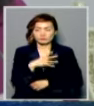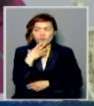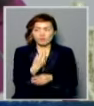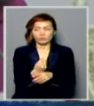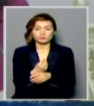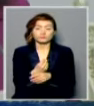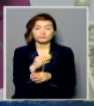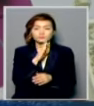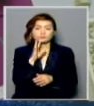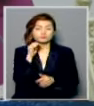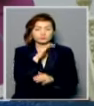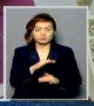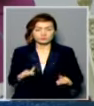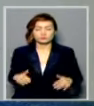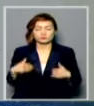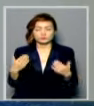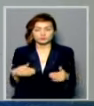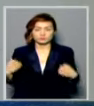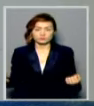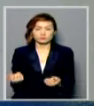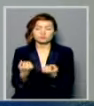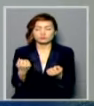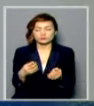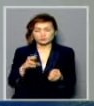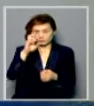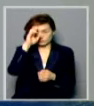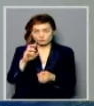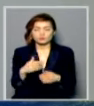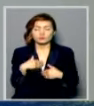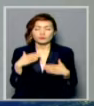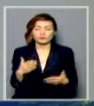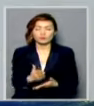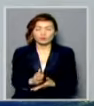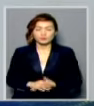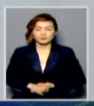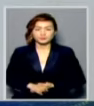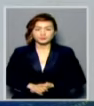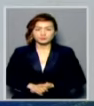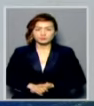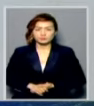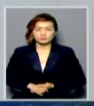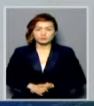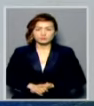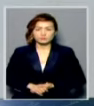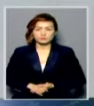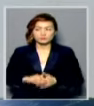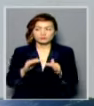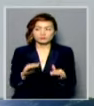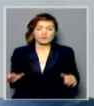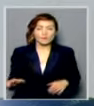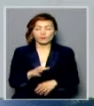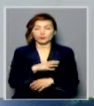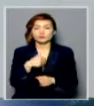сияқты алтын құрсақты отаналарына үнемі қолдау көрсететін мемлекетке алғысын білдірді. Жалпы бала біздің басты байлығымыз